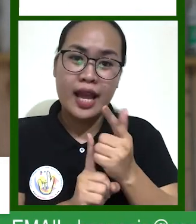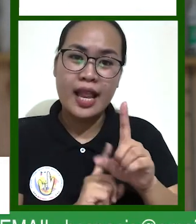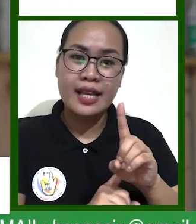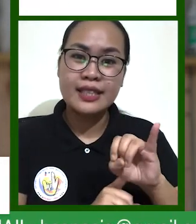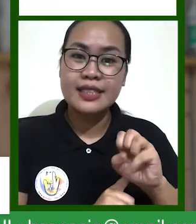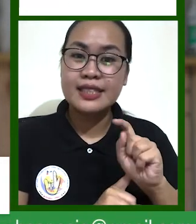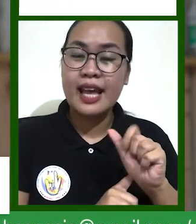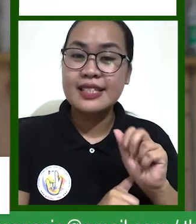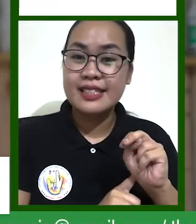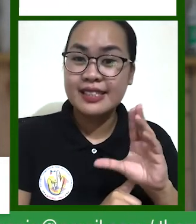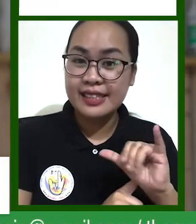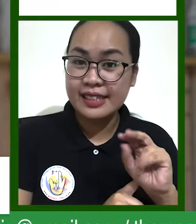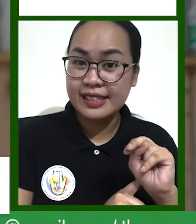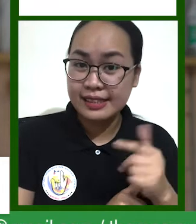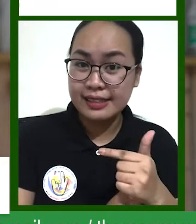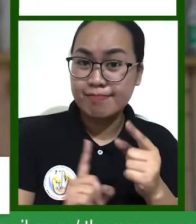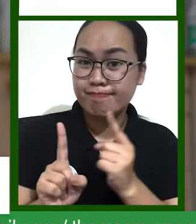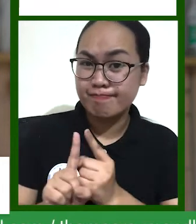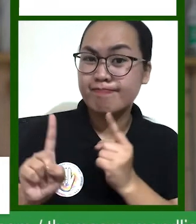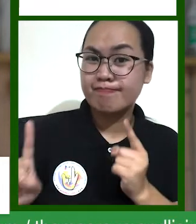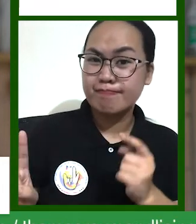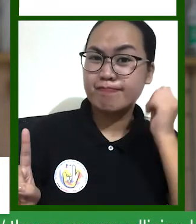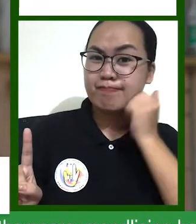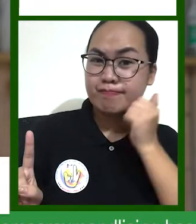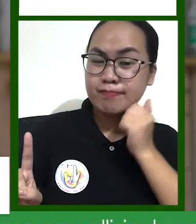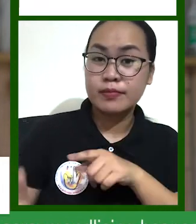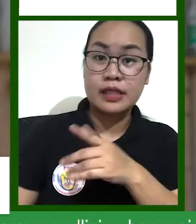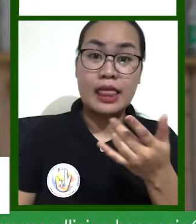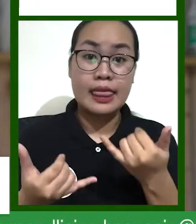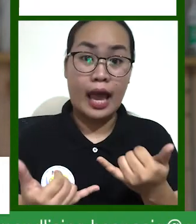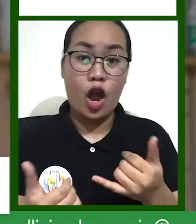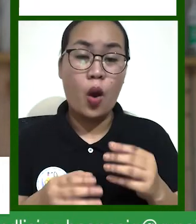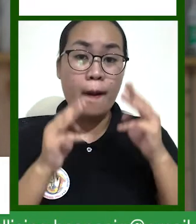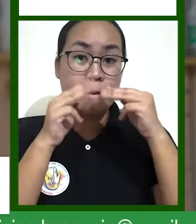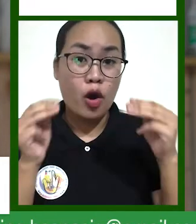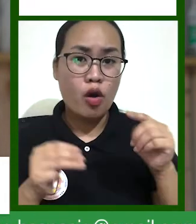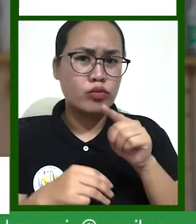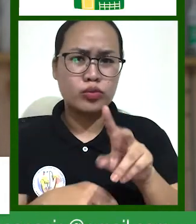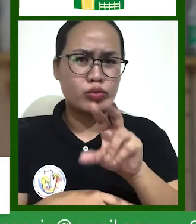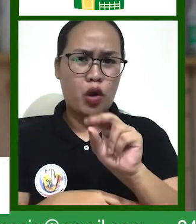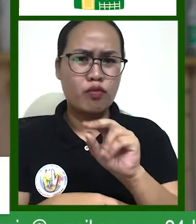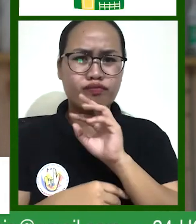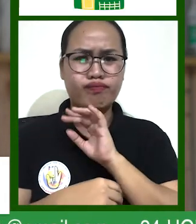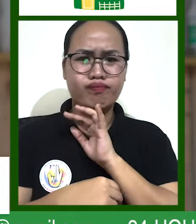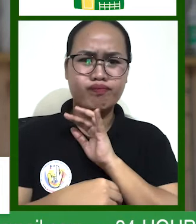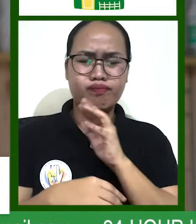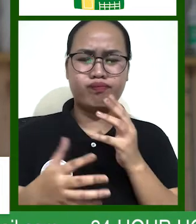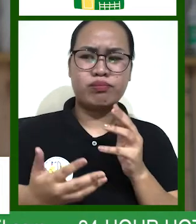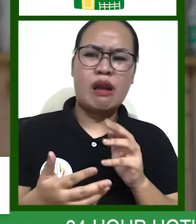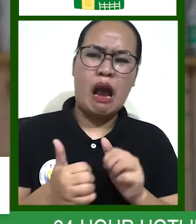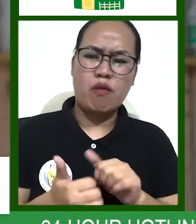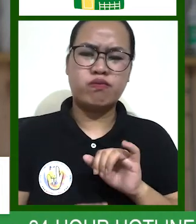sinasabi natin, ano? Pag ngayon sa mall, oh, ikaw naman didire. Talaga, miski sa escalator, dikit-dikit